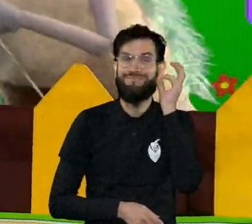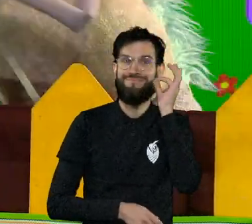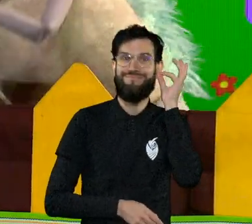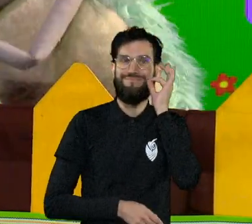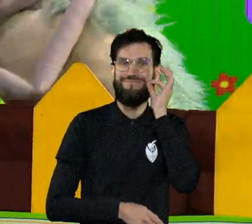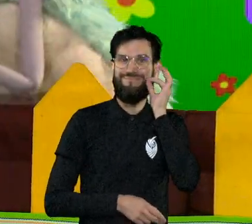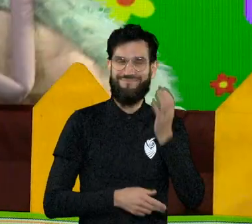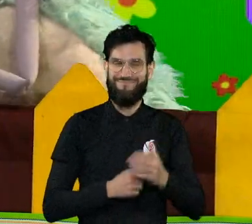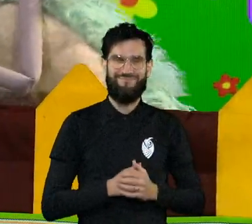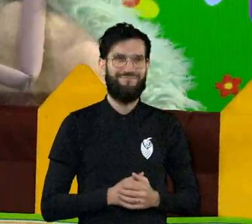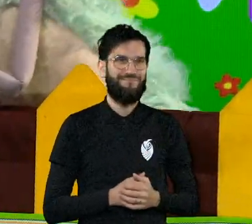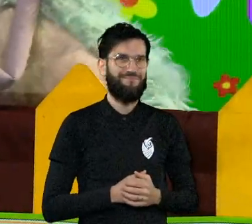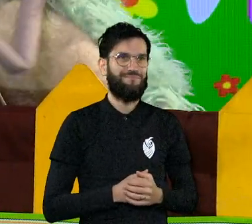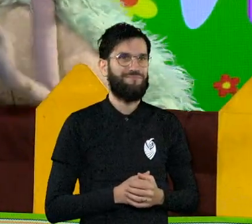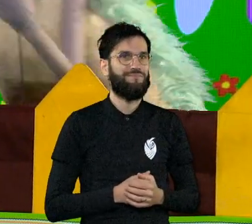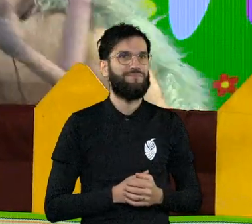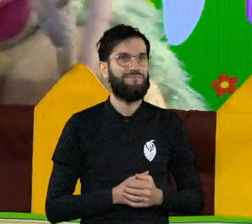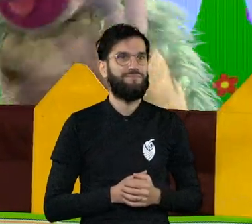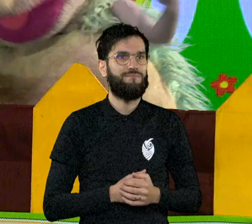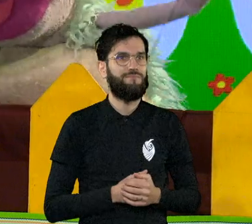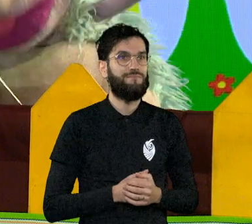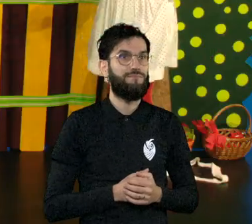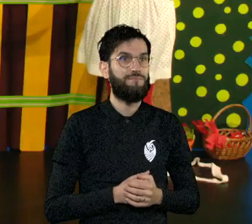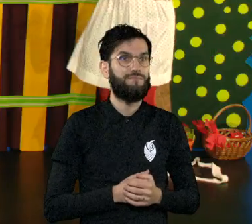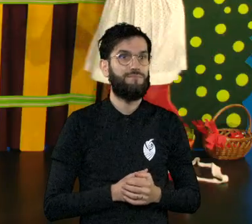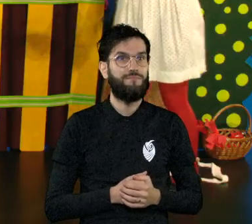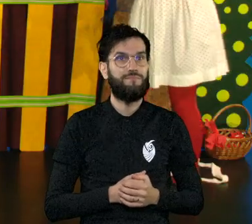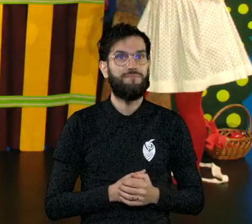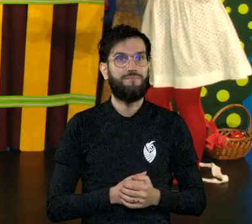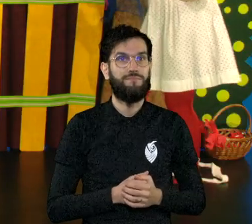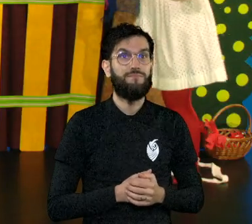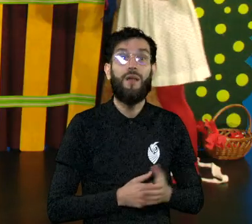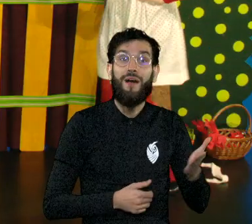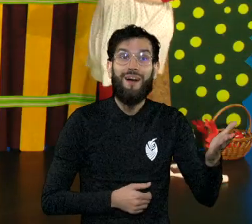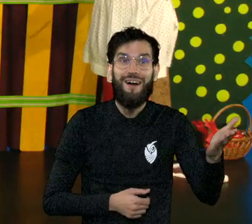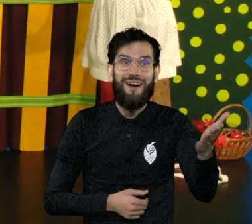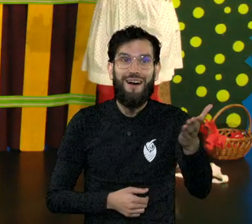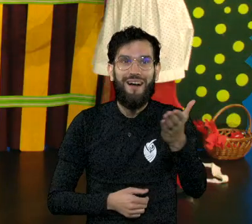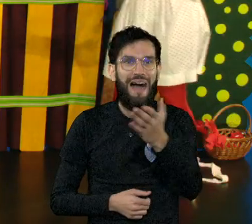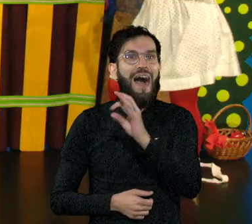Dobre? Juj, kamaráti,